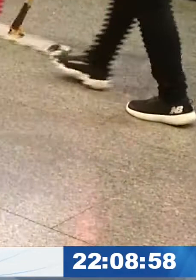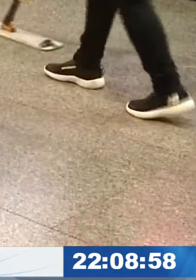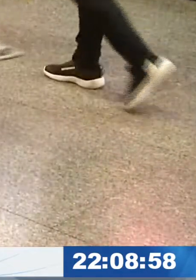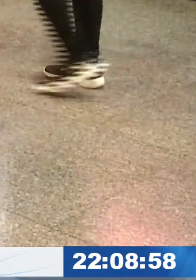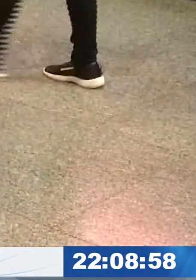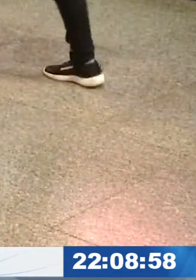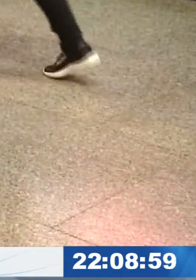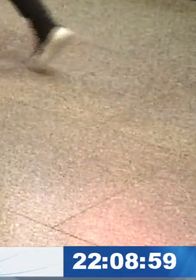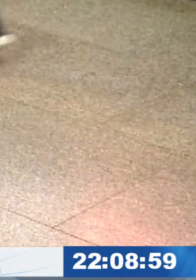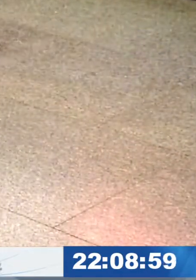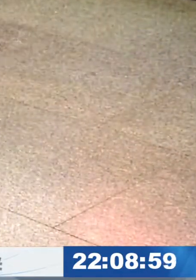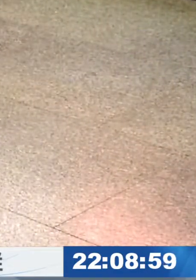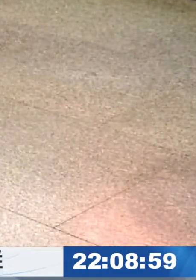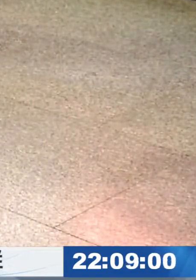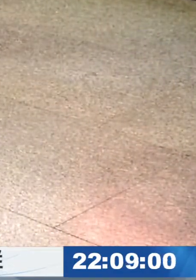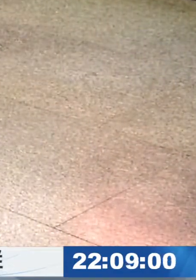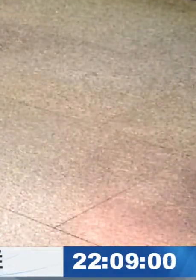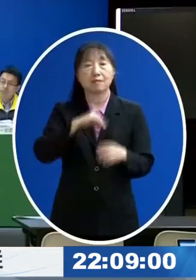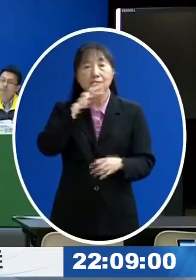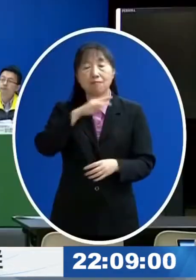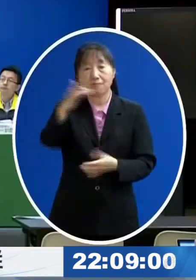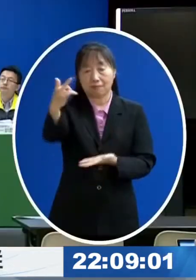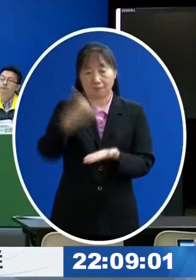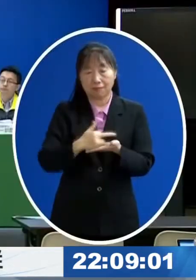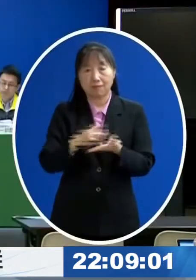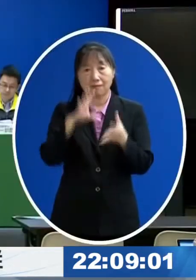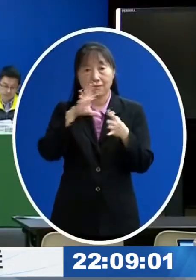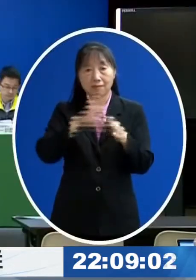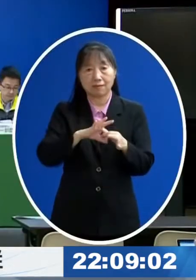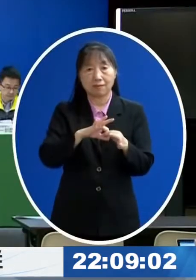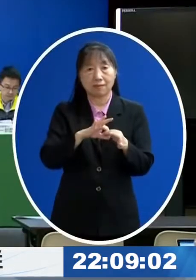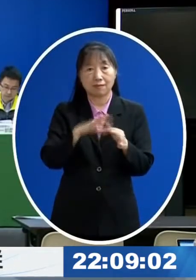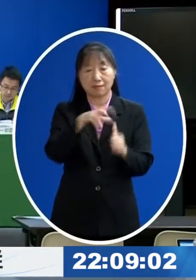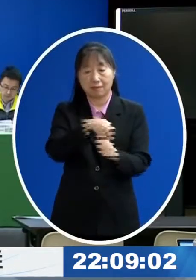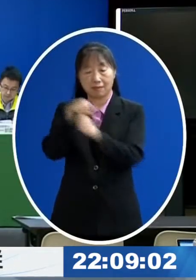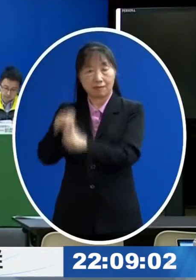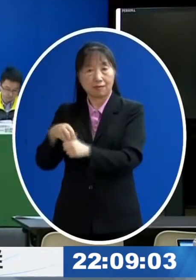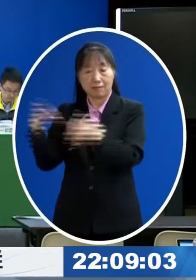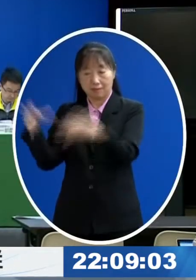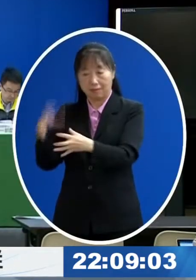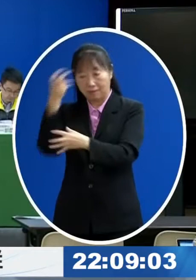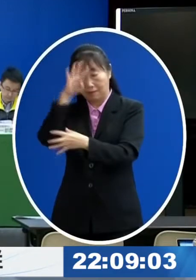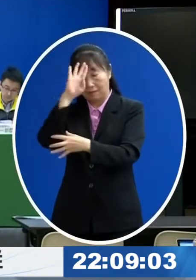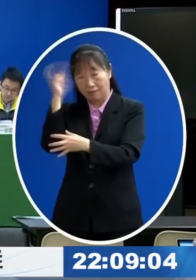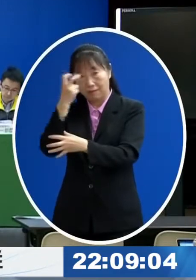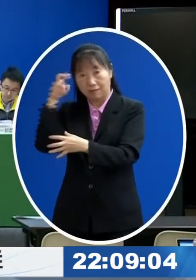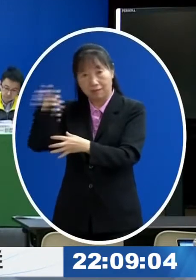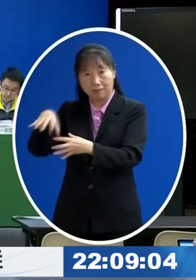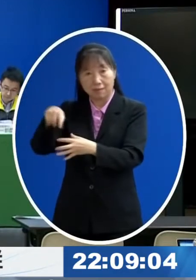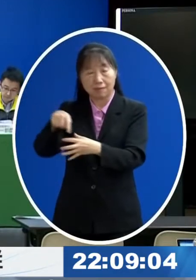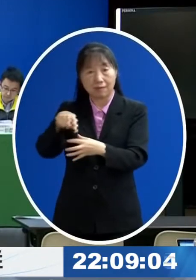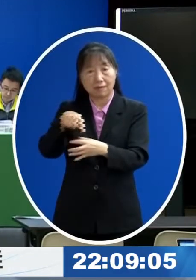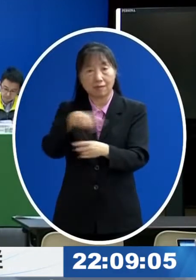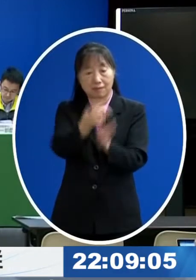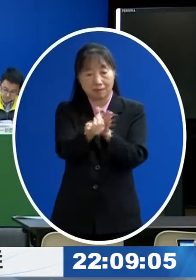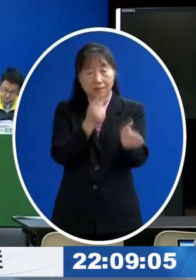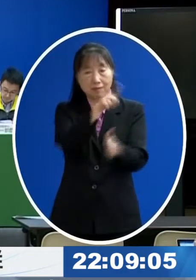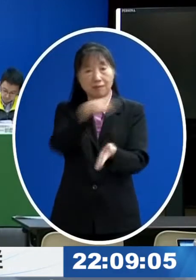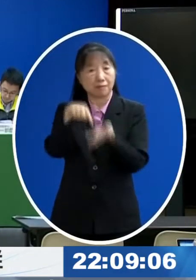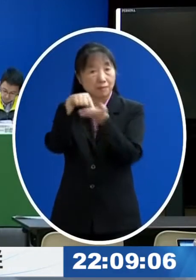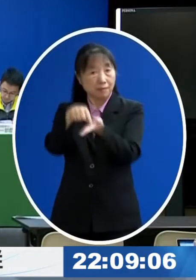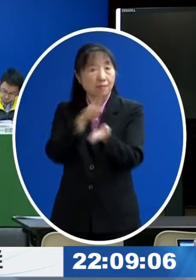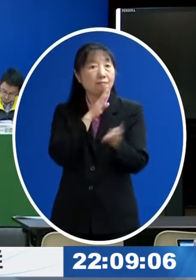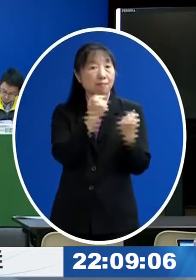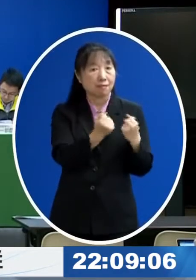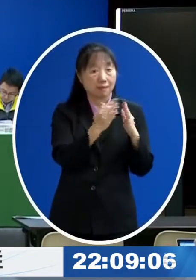专案规定。 他们进来之后，因为没有安排集中检疫所，就是会依他们先前申请的，看是要在家里